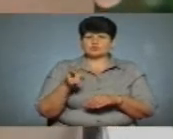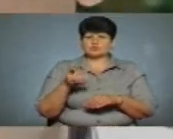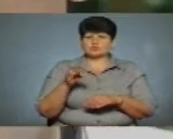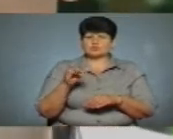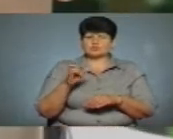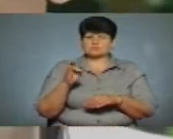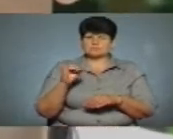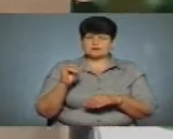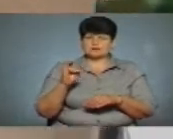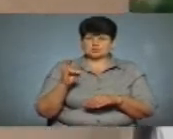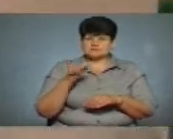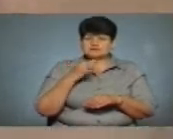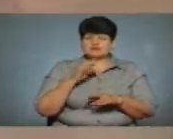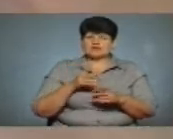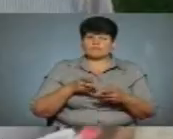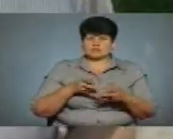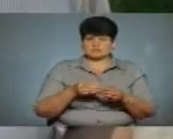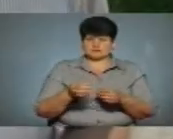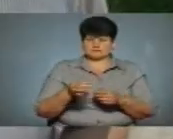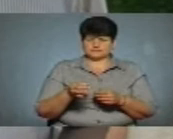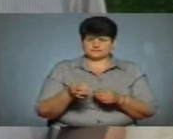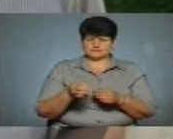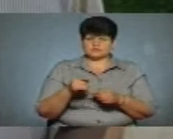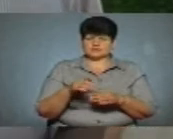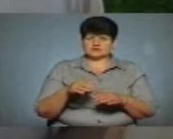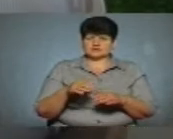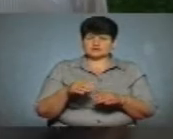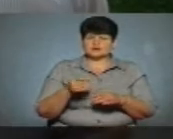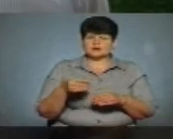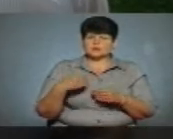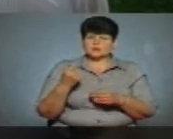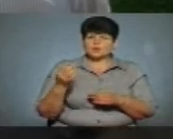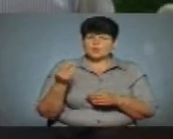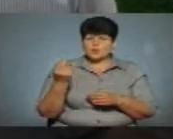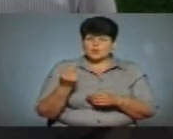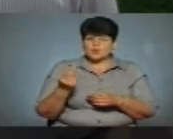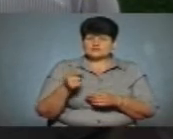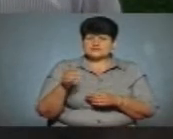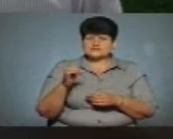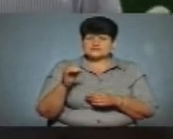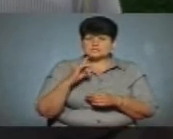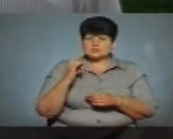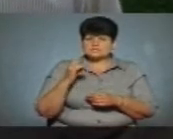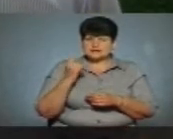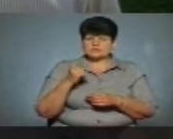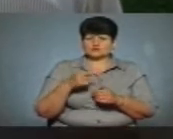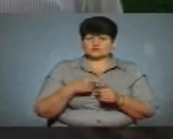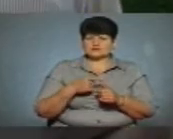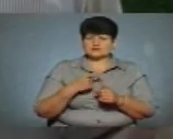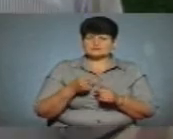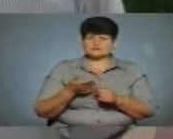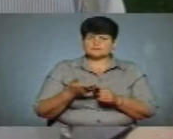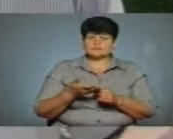на екологічний стан водойми. Дають колір, а тому що вони синьо-зелені, тому вони так і називаються.